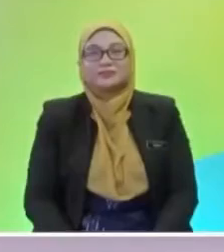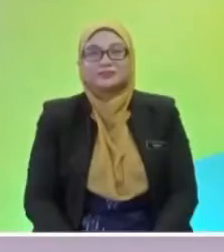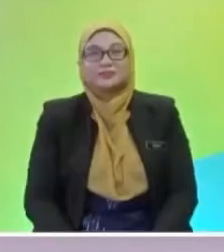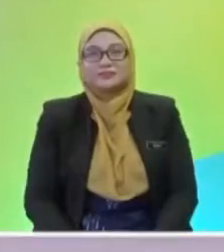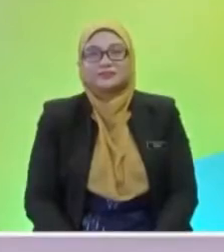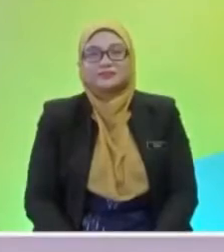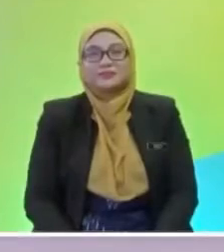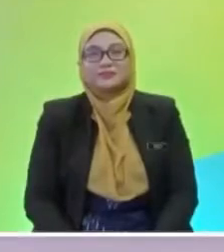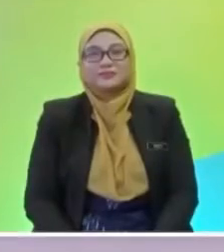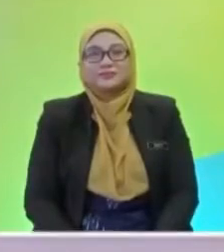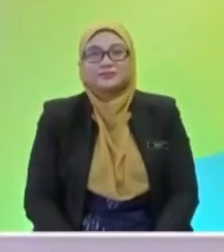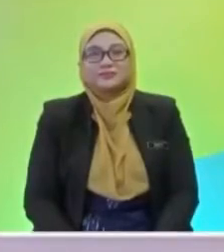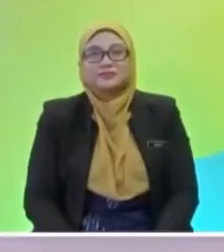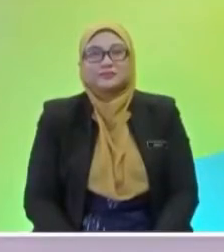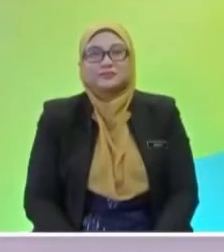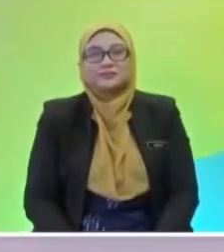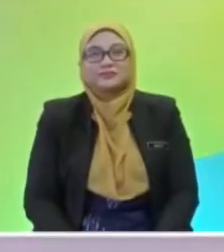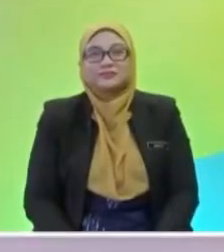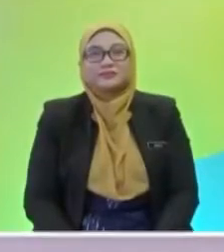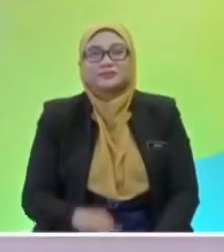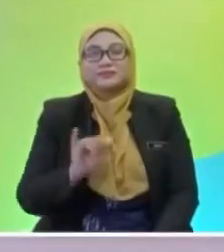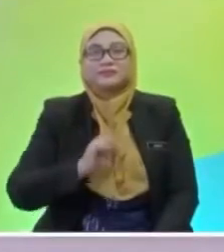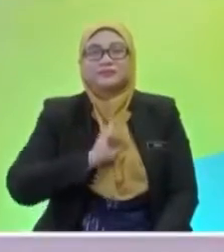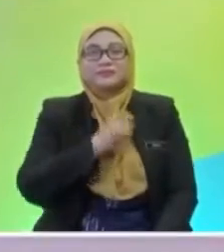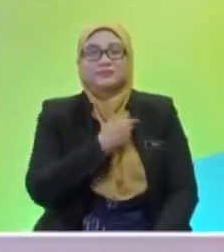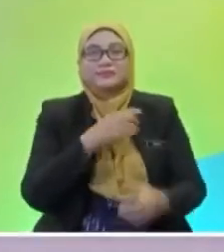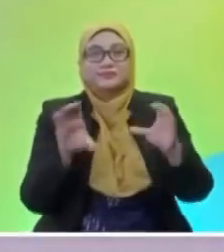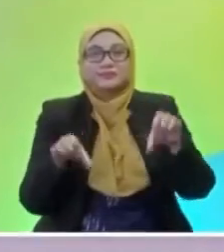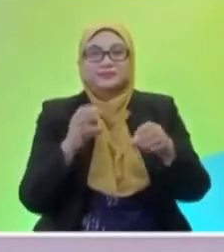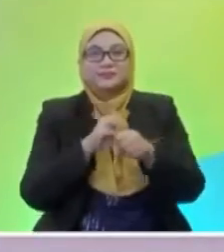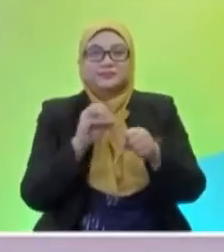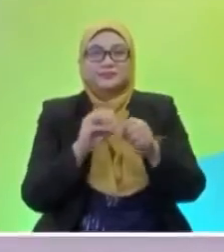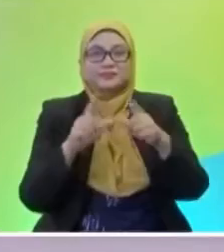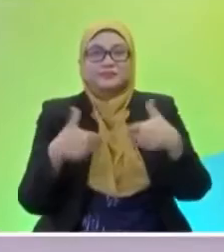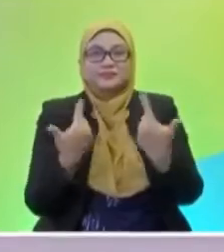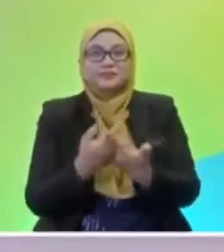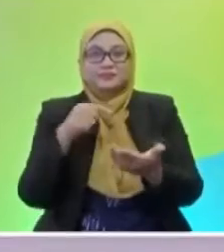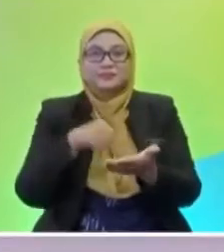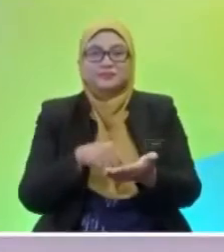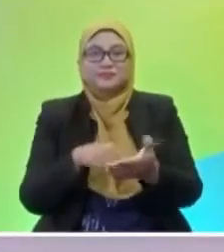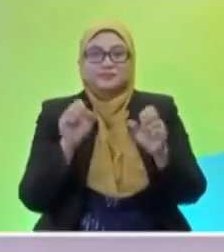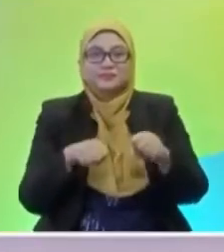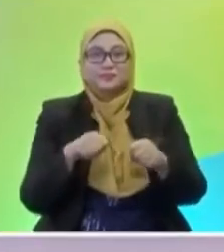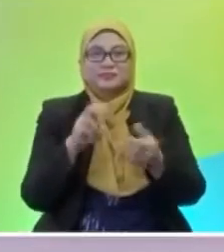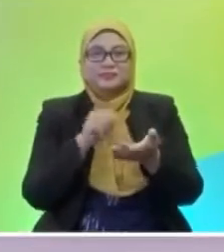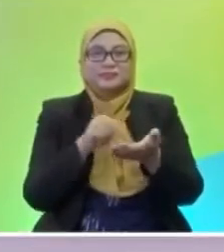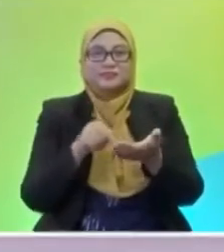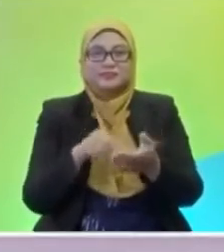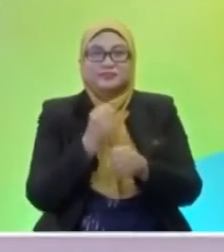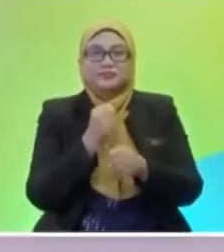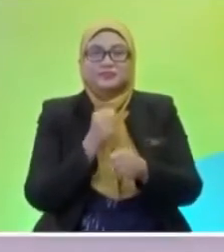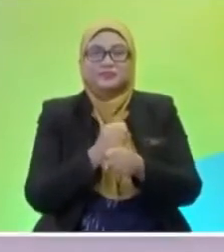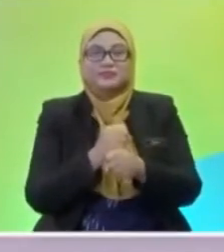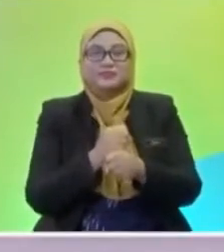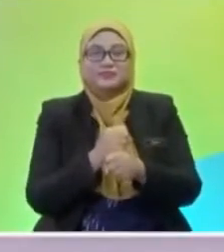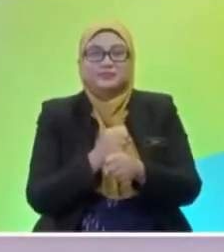betul. Okey cikgu, setakat ini yang kita buat dalam kelas ini, boleh tak cikgu menilai sedikit kerja saya